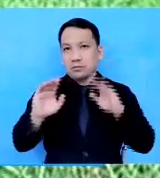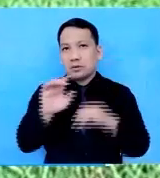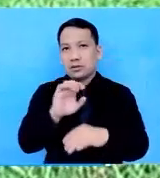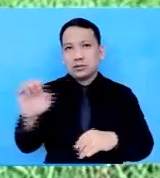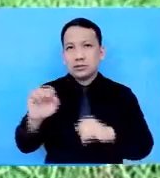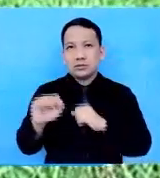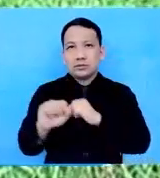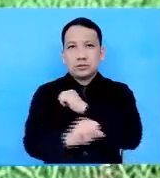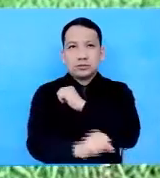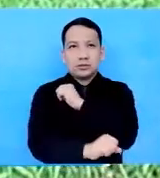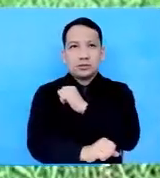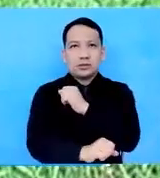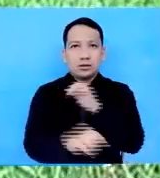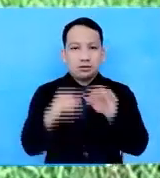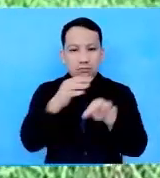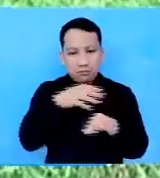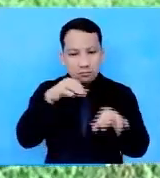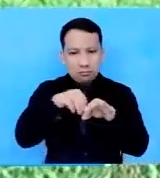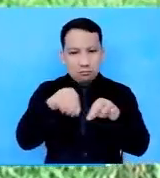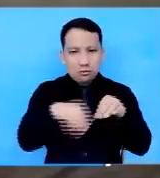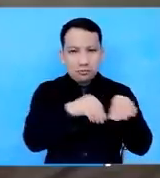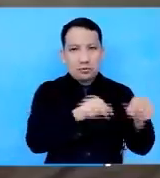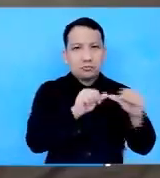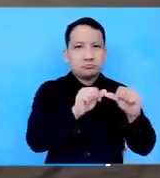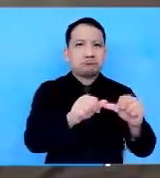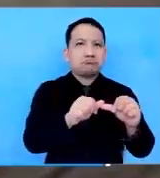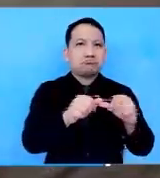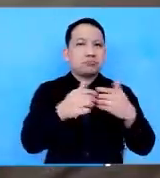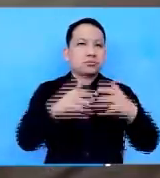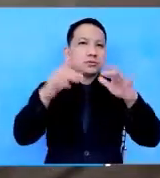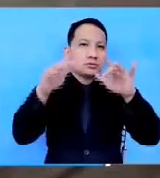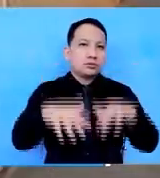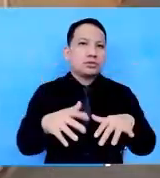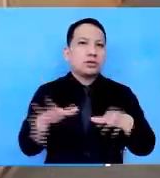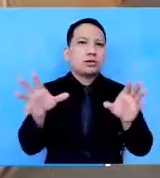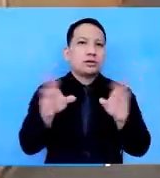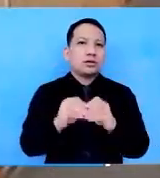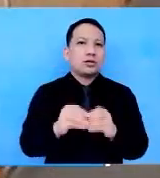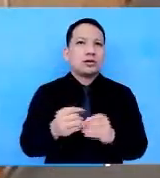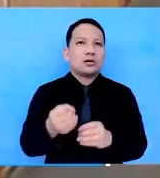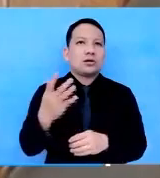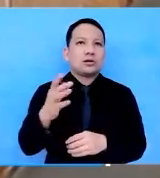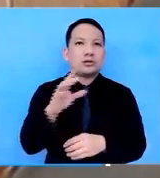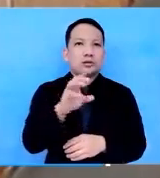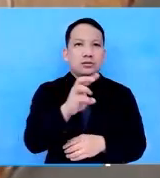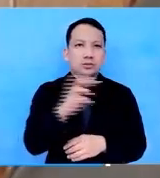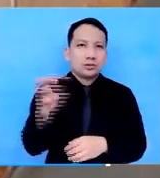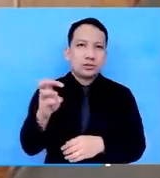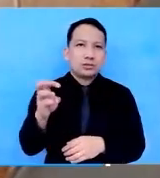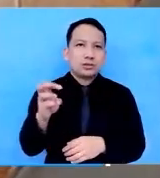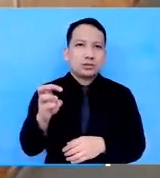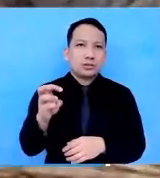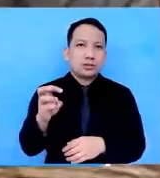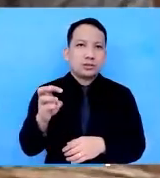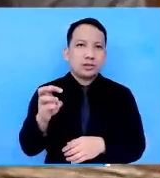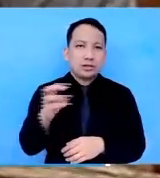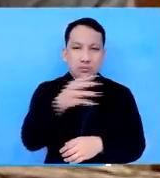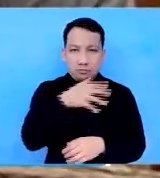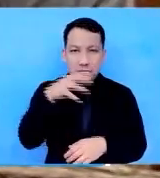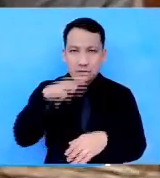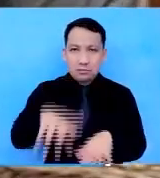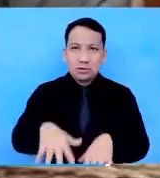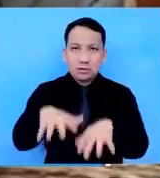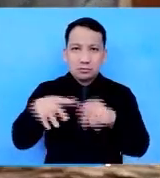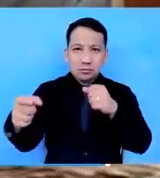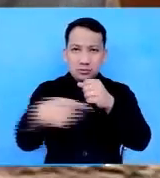mga napinsalang pananim dahil sa walang tigil na ulan. Umabot na sa 600 hektarya ng palayan ang nalubog sa baha na aanihin na